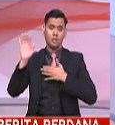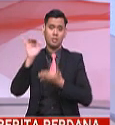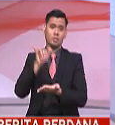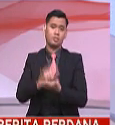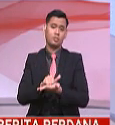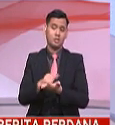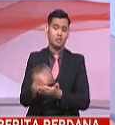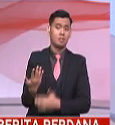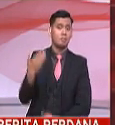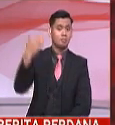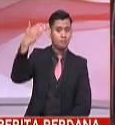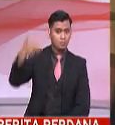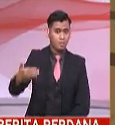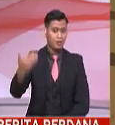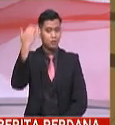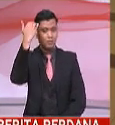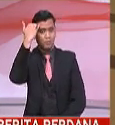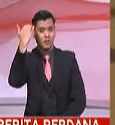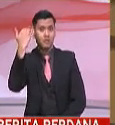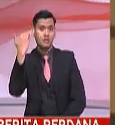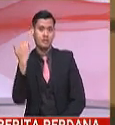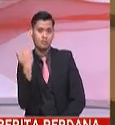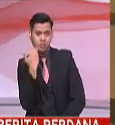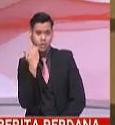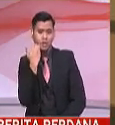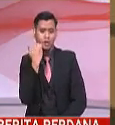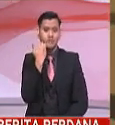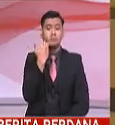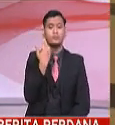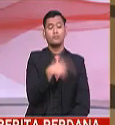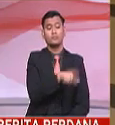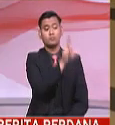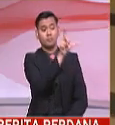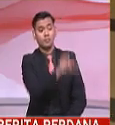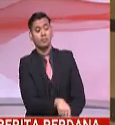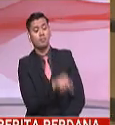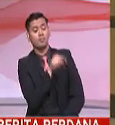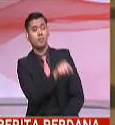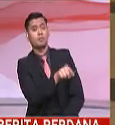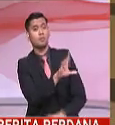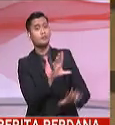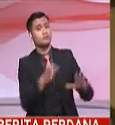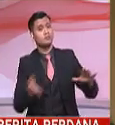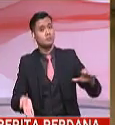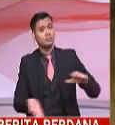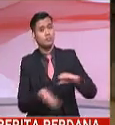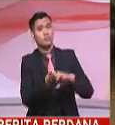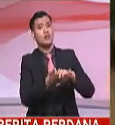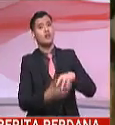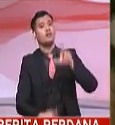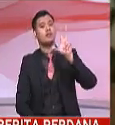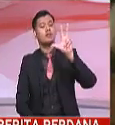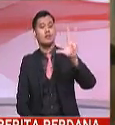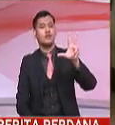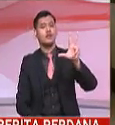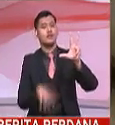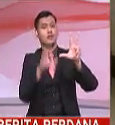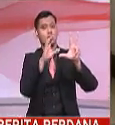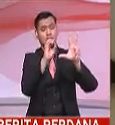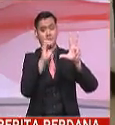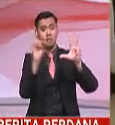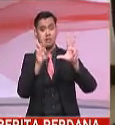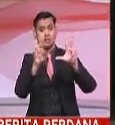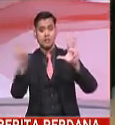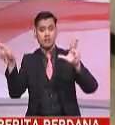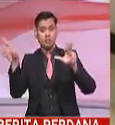Saleh. Mengikut pertuduhan utama, tertuduh didakwa secara rasuah meminta suapan RM300,000 daripada seorang